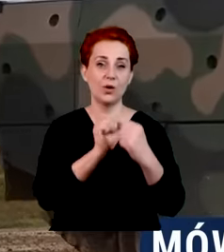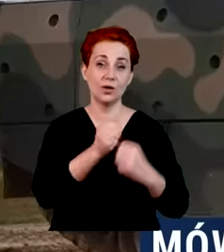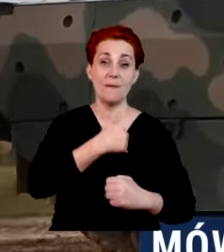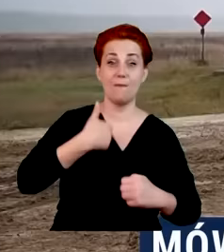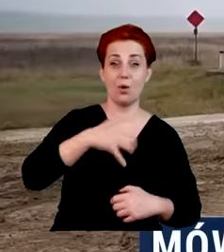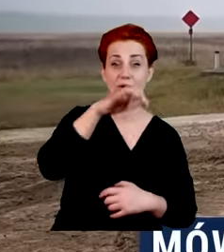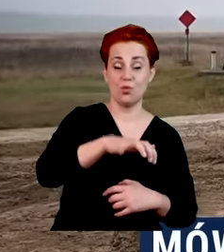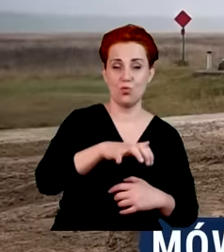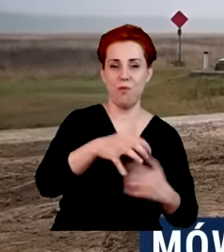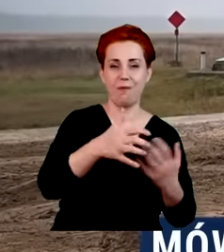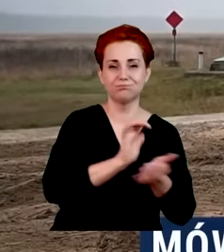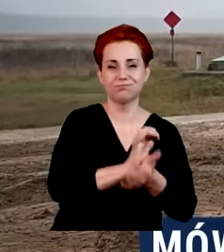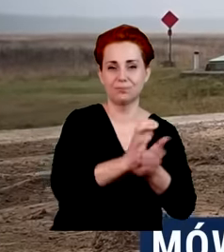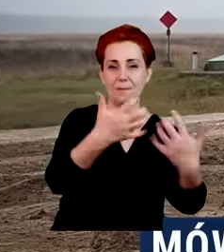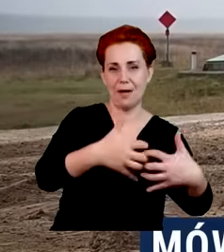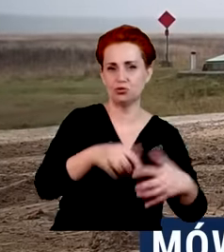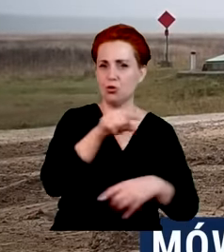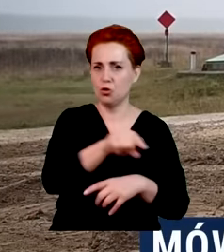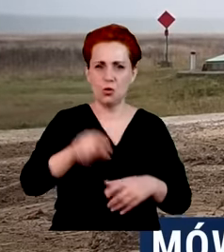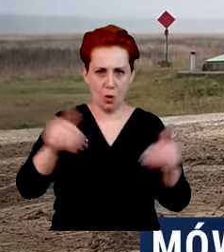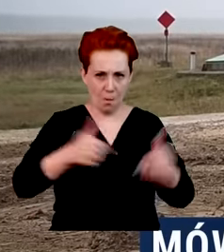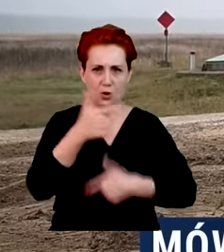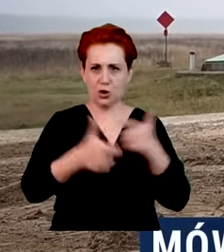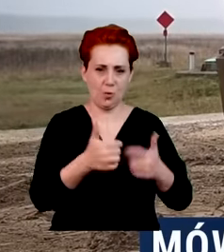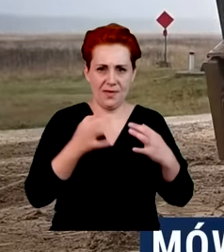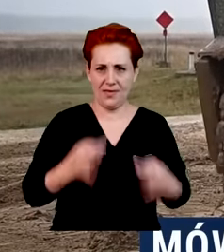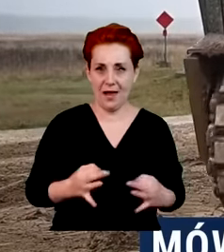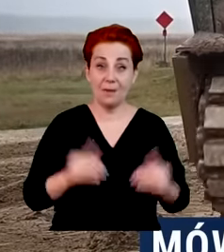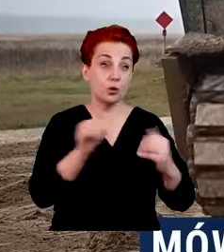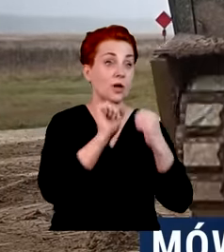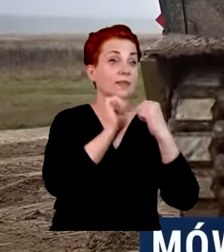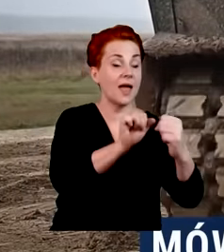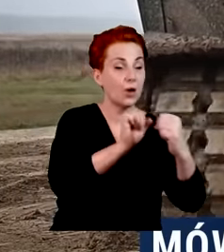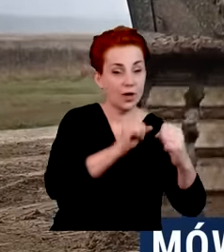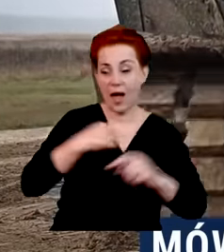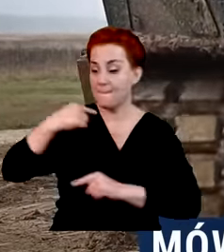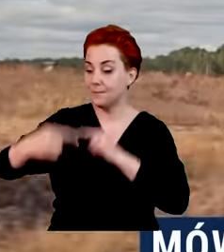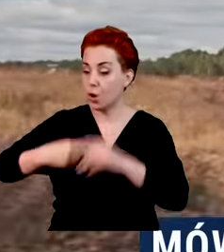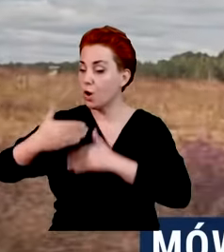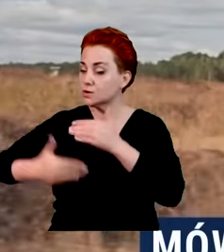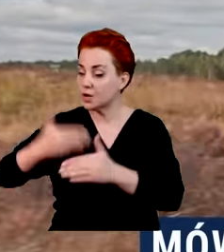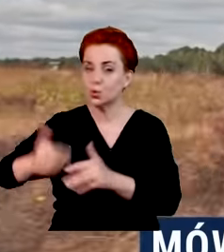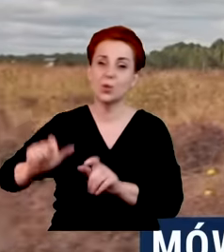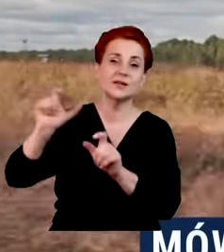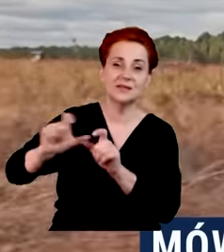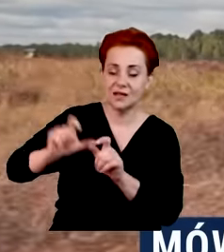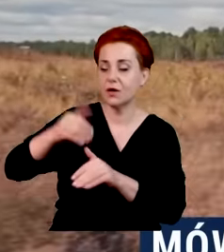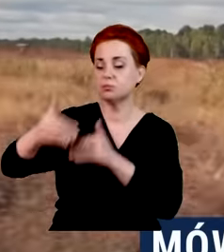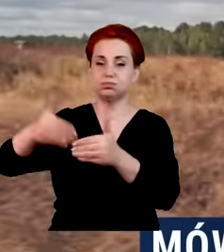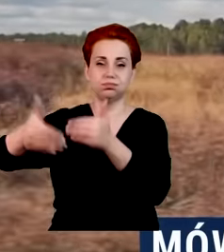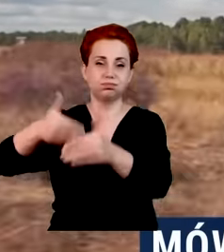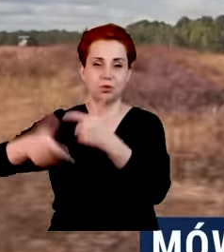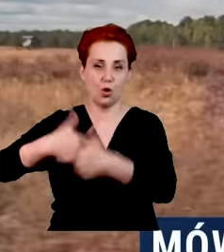zbrojeniową jedno drugiemu nie przeszkadza bo możemy negocjować A te procedury certyfikacji mogą trwać